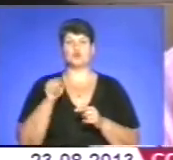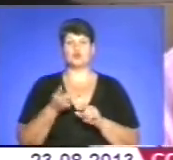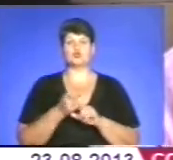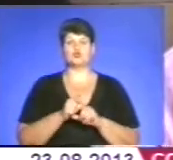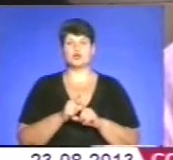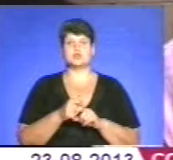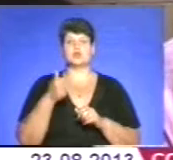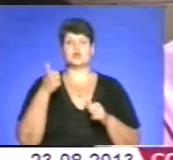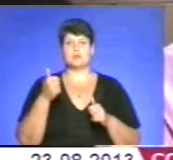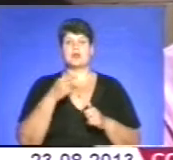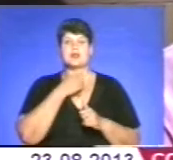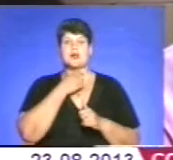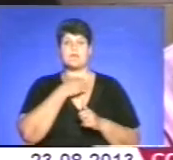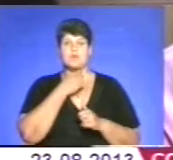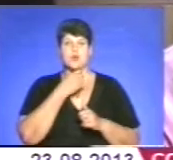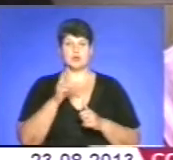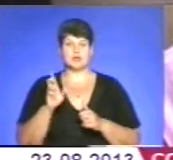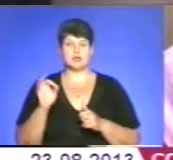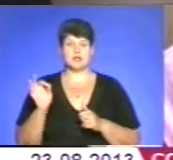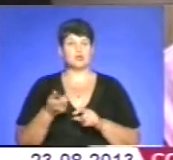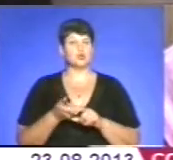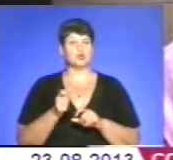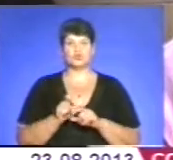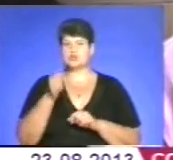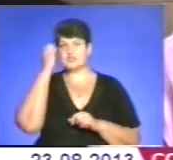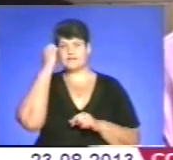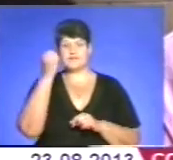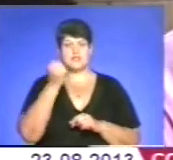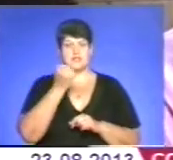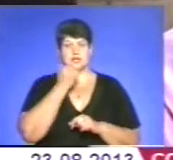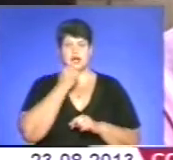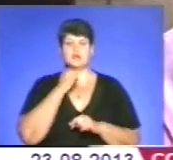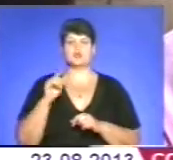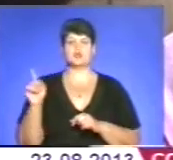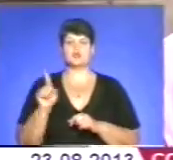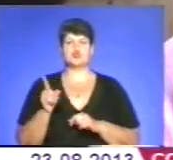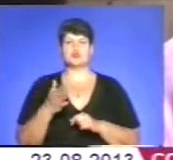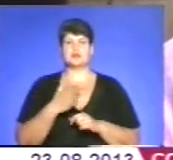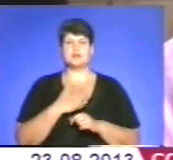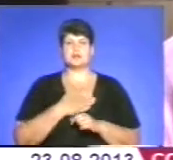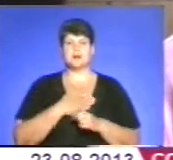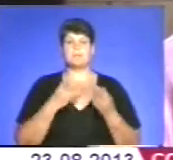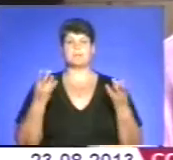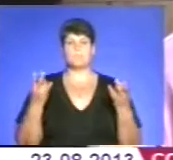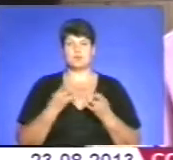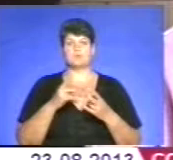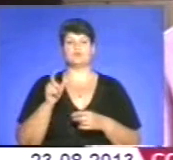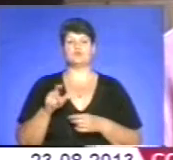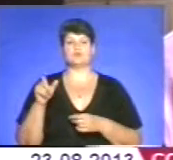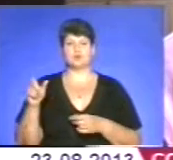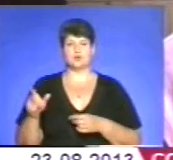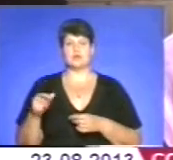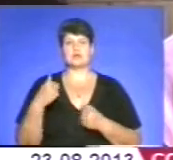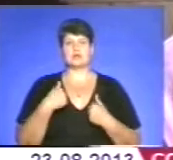на бронхи, і дуже ми вдячні, що нам, потребуючим людям,